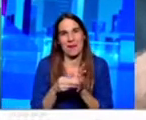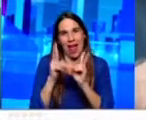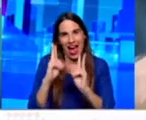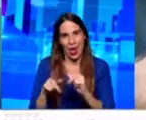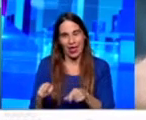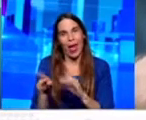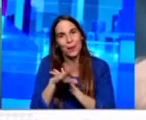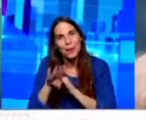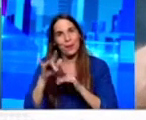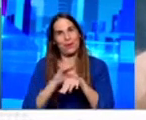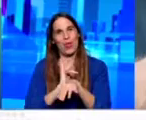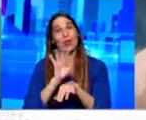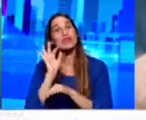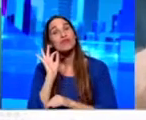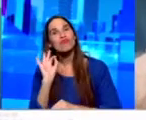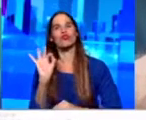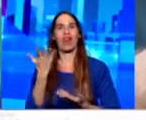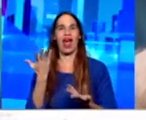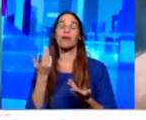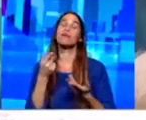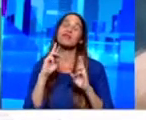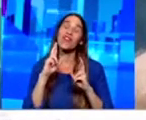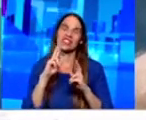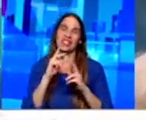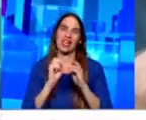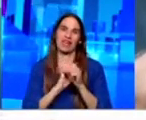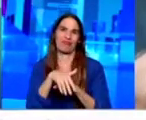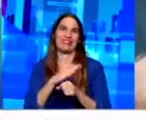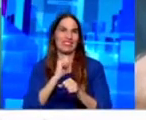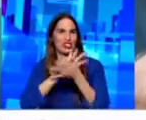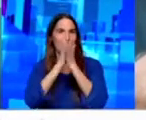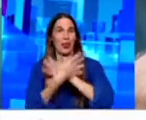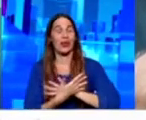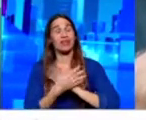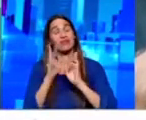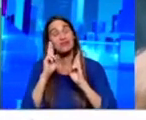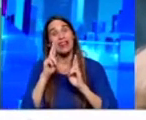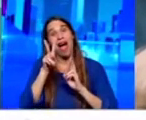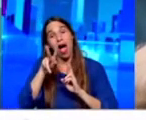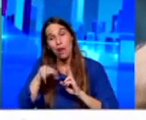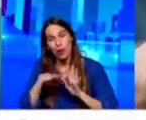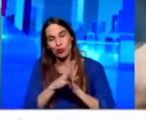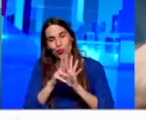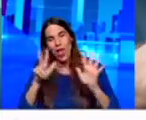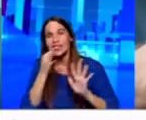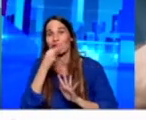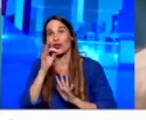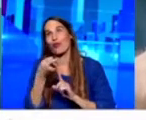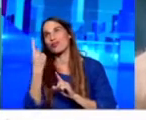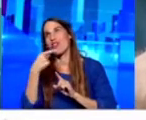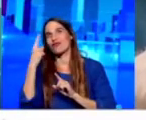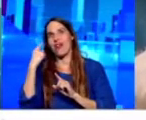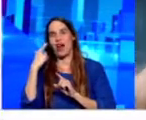האלו פנויות עבורם, ויחולל שינוי כך ש-2018 תהיה טובה יותר מ-2017. איפה